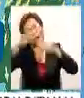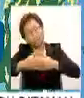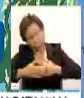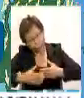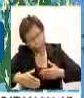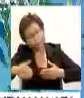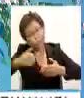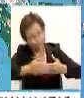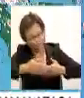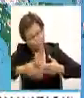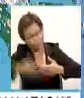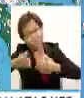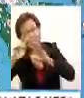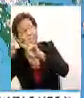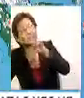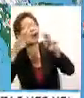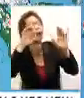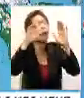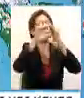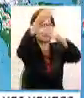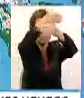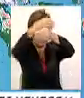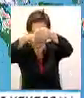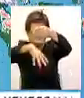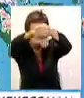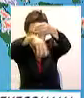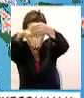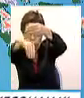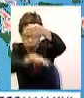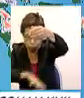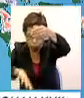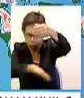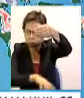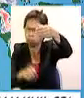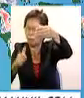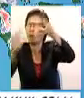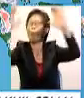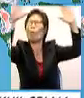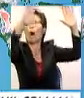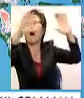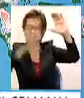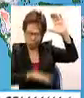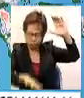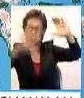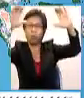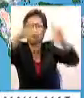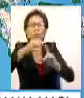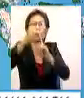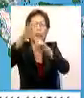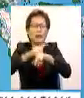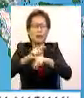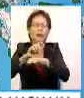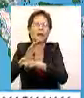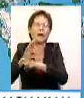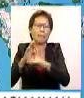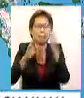kita beralih pula ke paparan imej satelit. Seperti dapat kita lihat, keadaan adalah agak berawan terutamanya di kawasan pantai barat